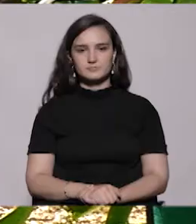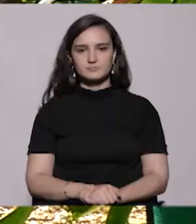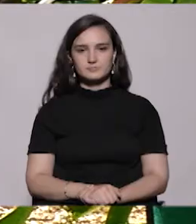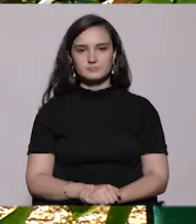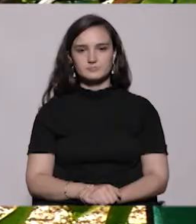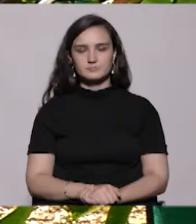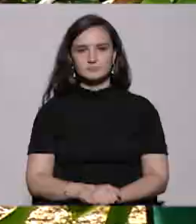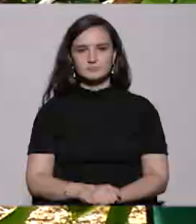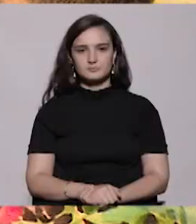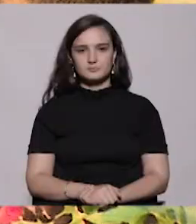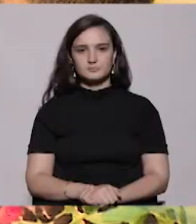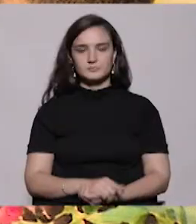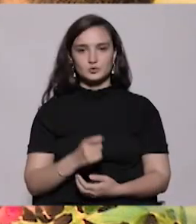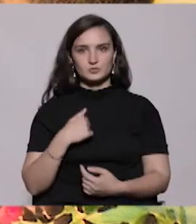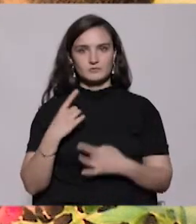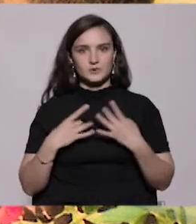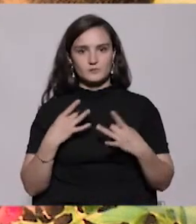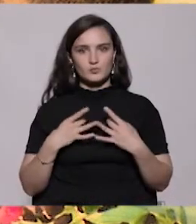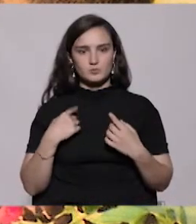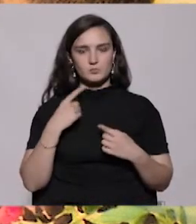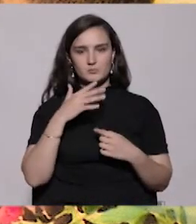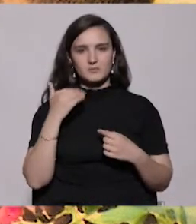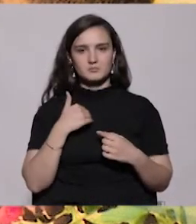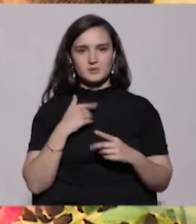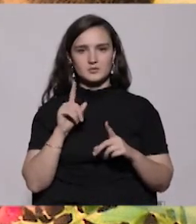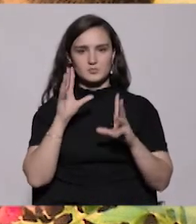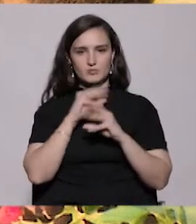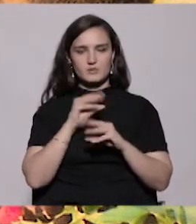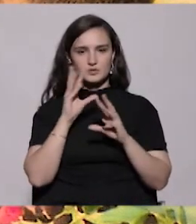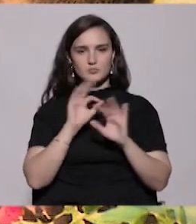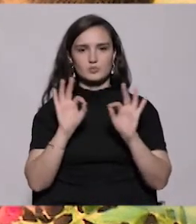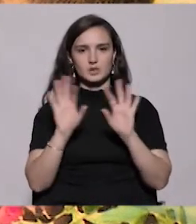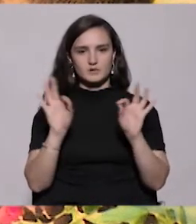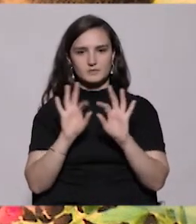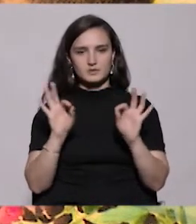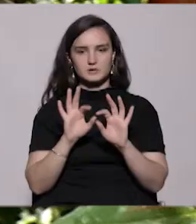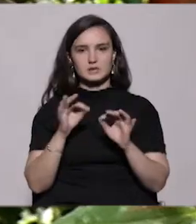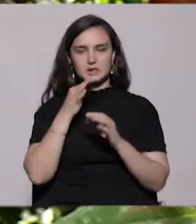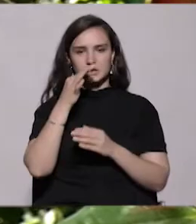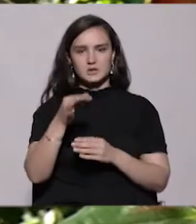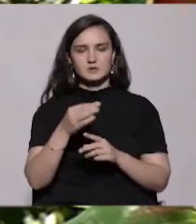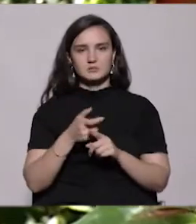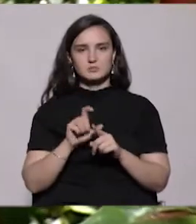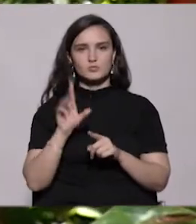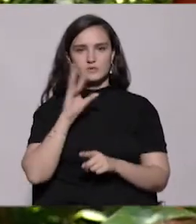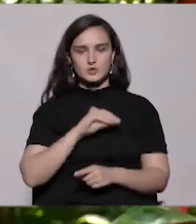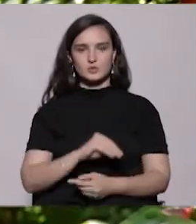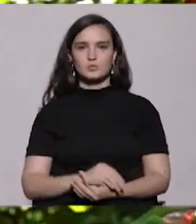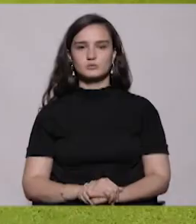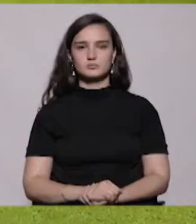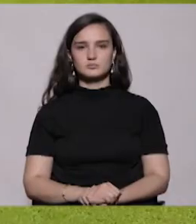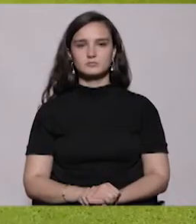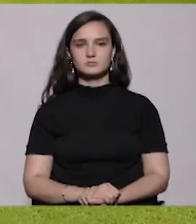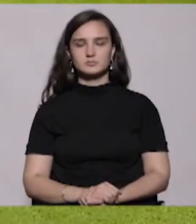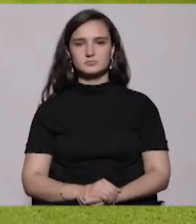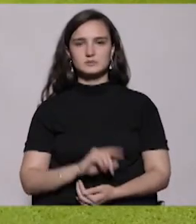წამი. ცოტა ვღელავ, იმიტომ რომ მინდა რომ ბევრი რამე მოგიყვეთ, გითხრათ, თან მოვასწრო.